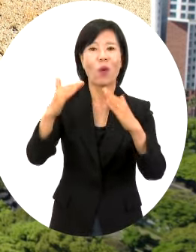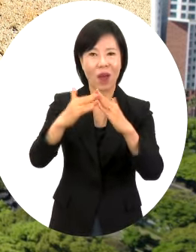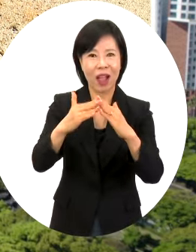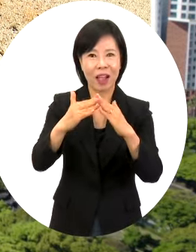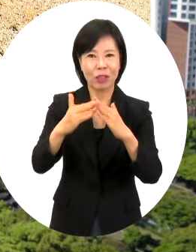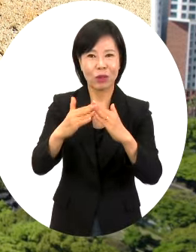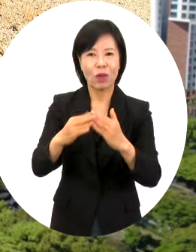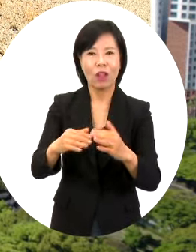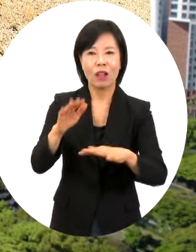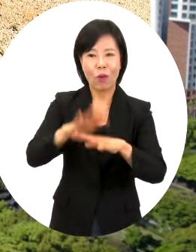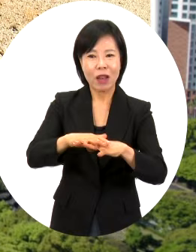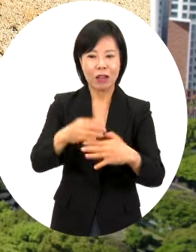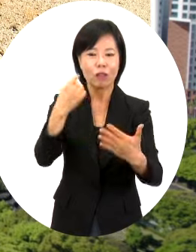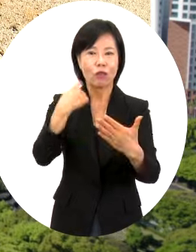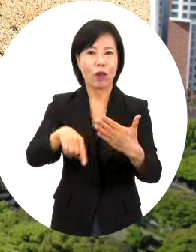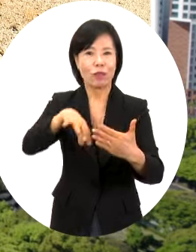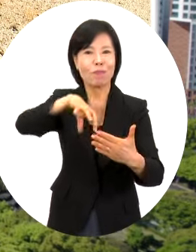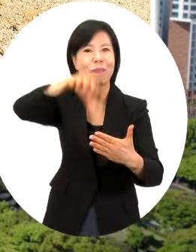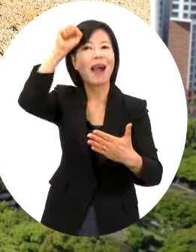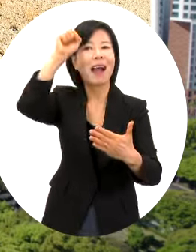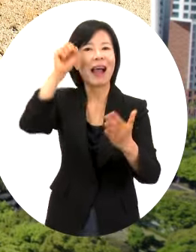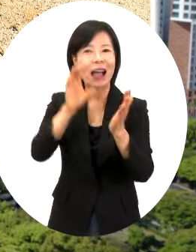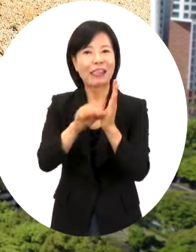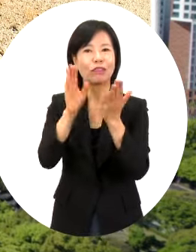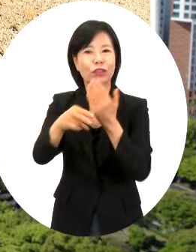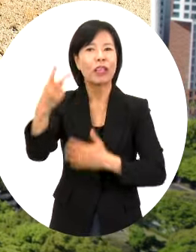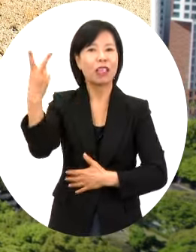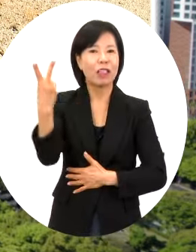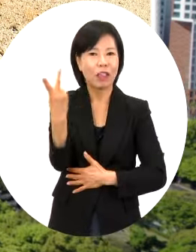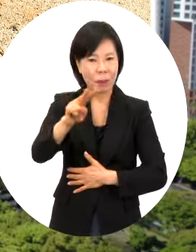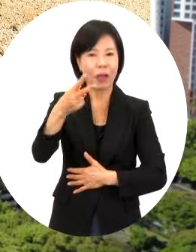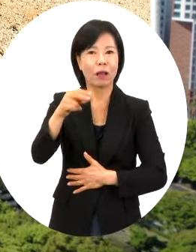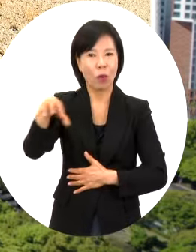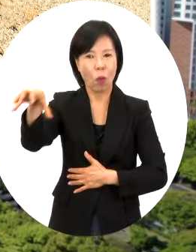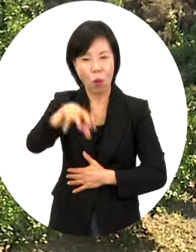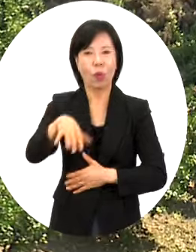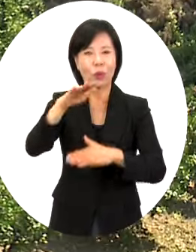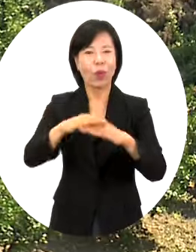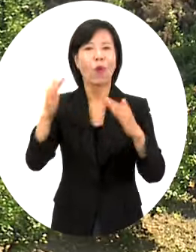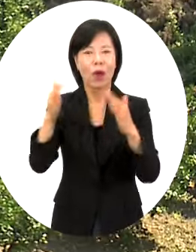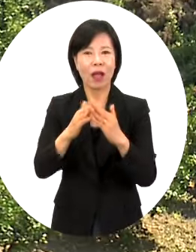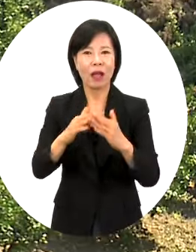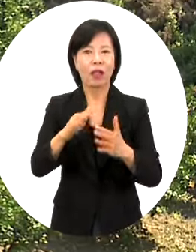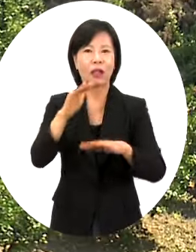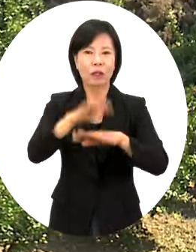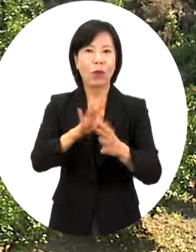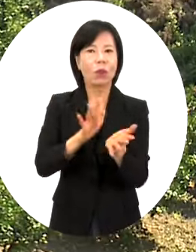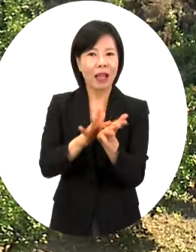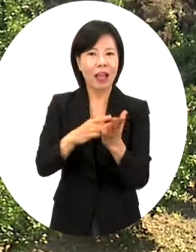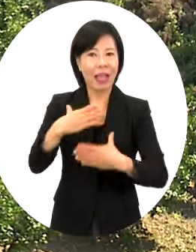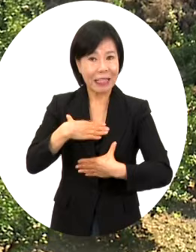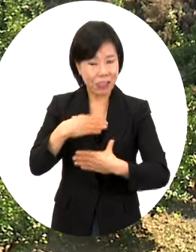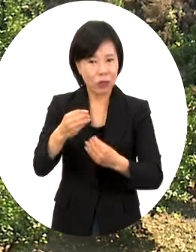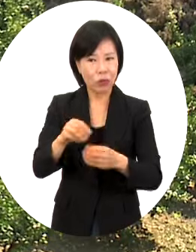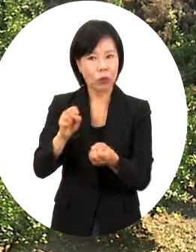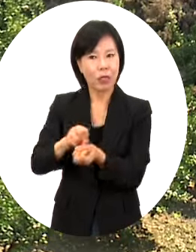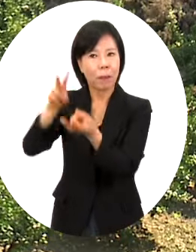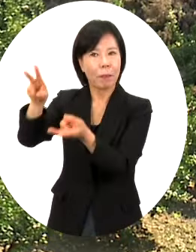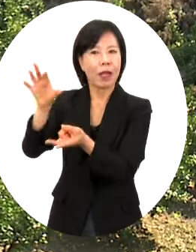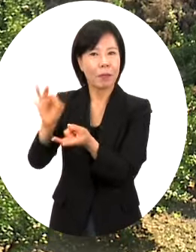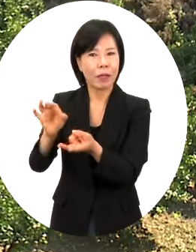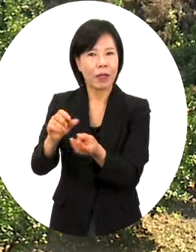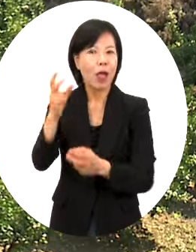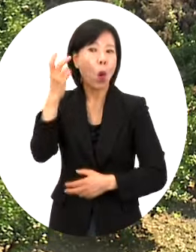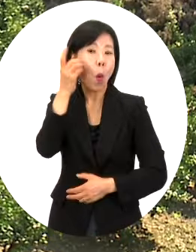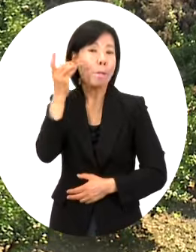지정되고 과원 관리 교육을 이수한 282곳 농가인데요. 농약 안전성 검사비와